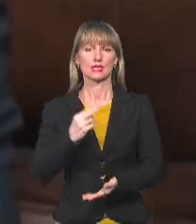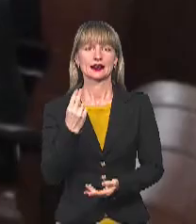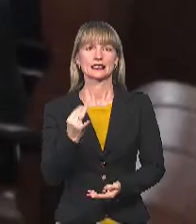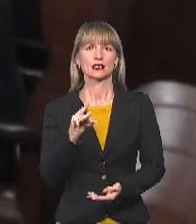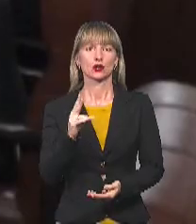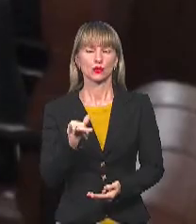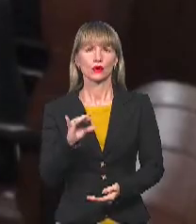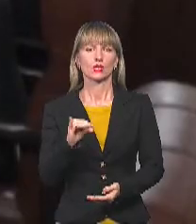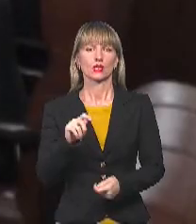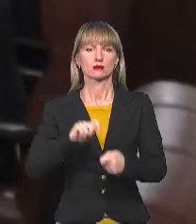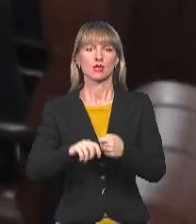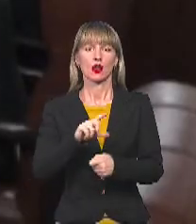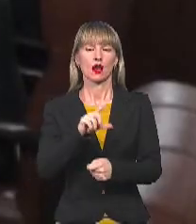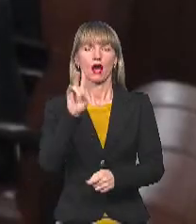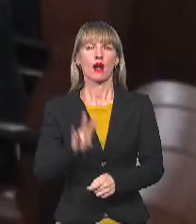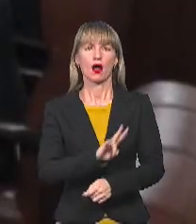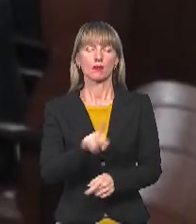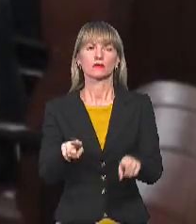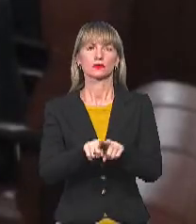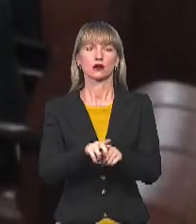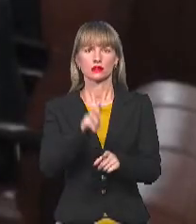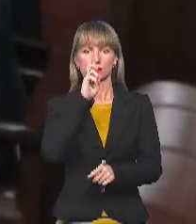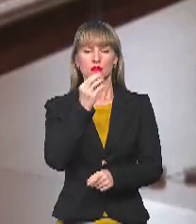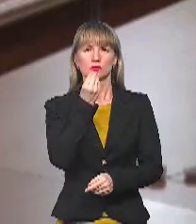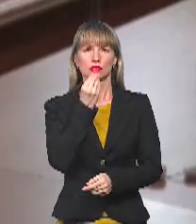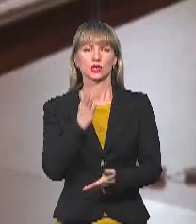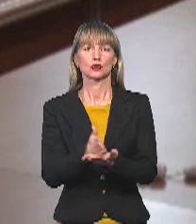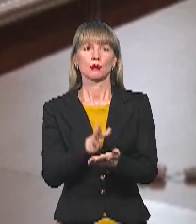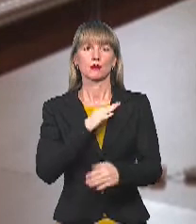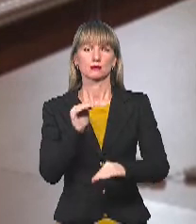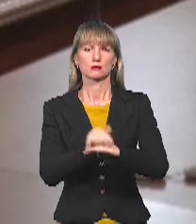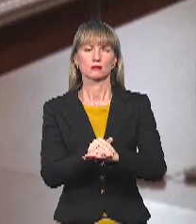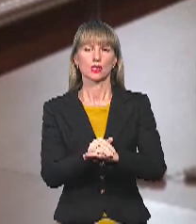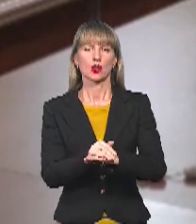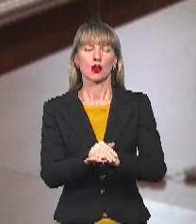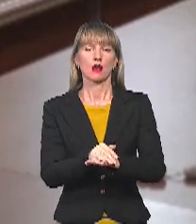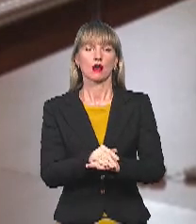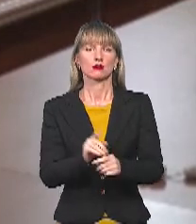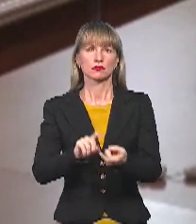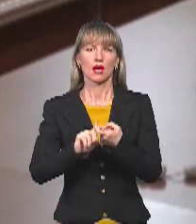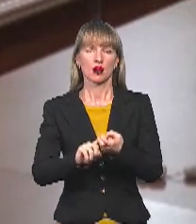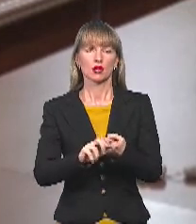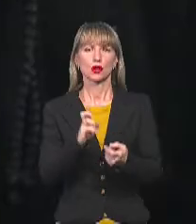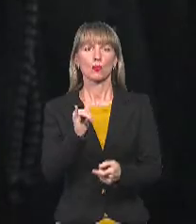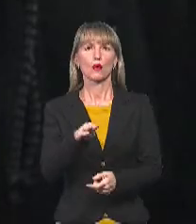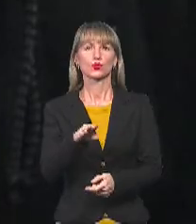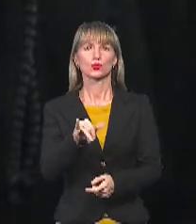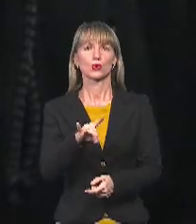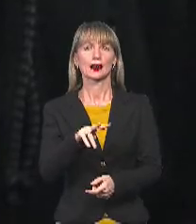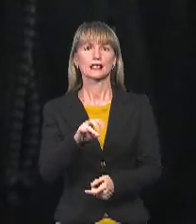католицького храму. Крім того, є лист від Держпродспоживслужби, що вже був зафіксований випадок зараження ботулізмом через товар із цього